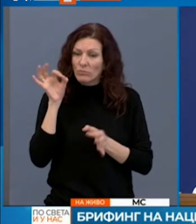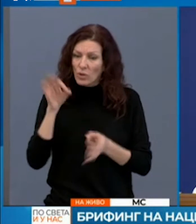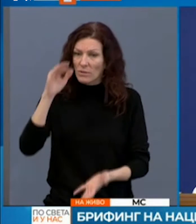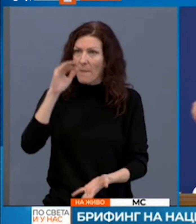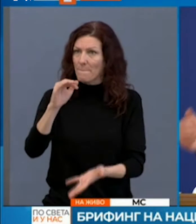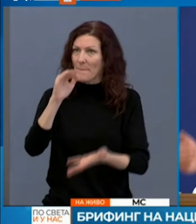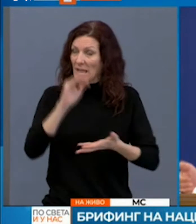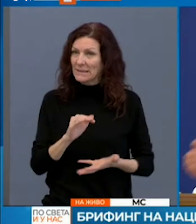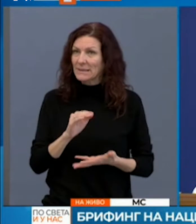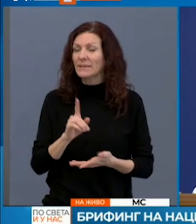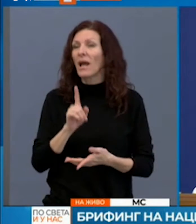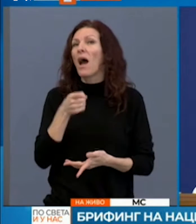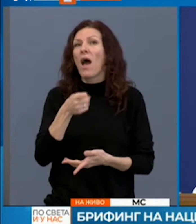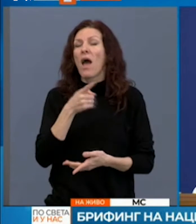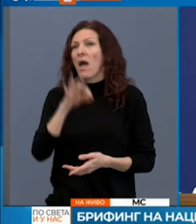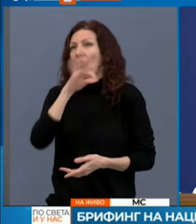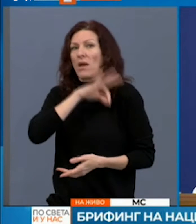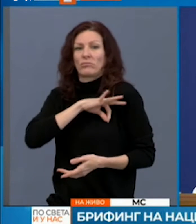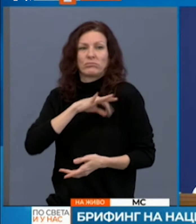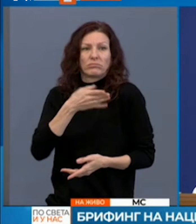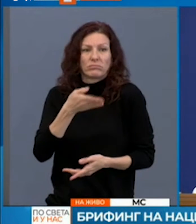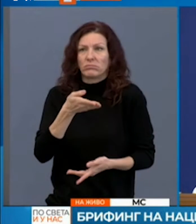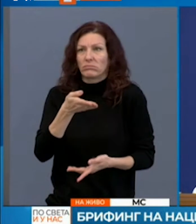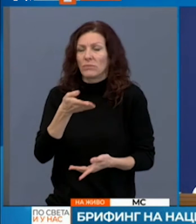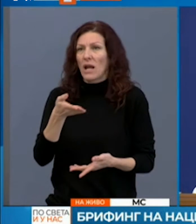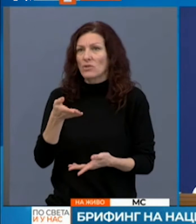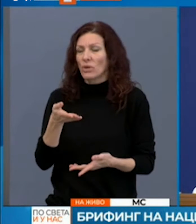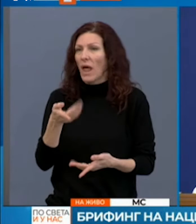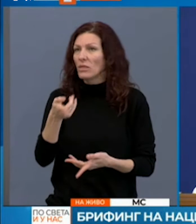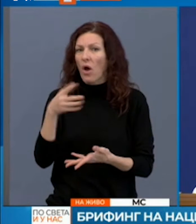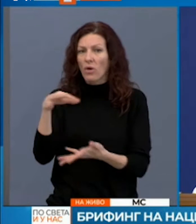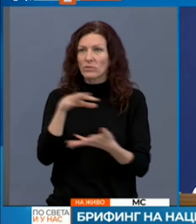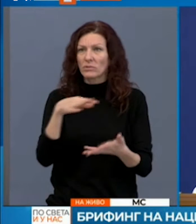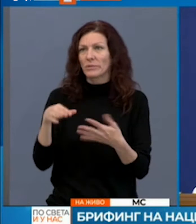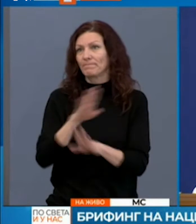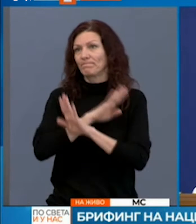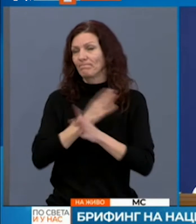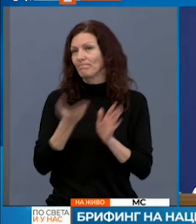причината за тази нежелана лекарствена реакция, свързана с фатален изход.